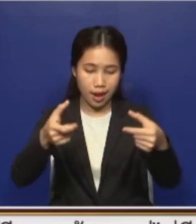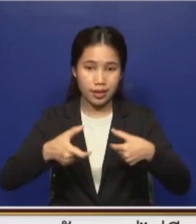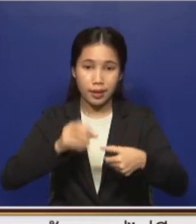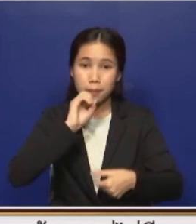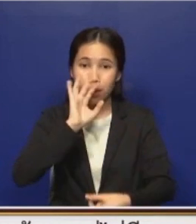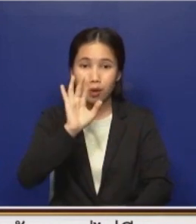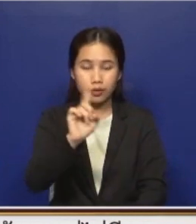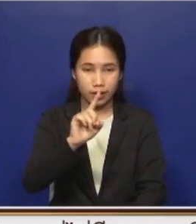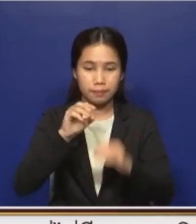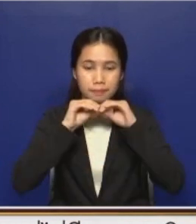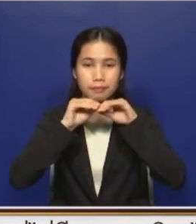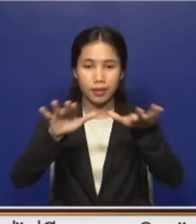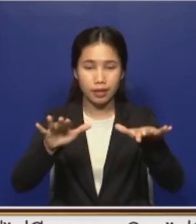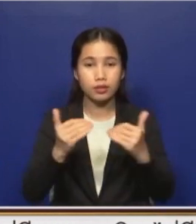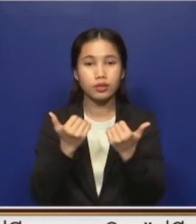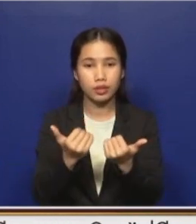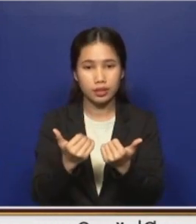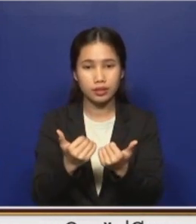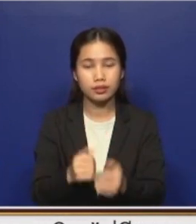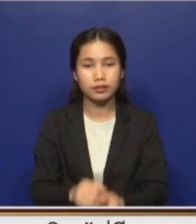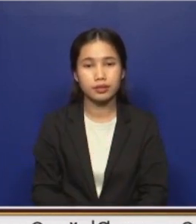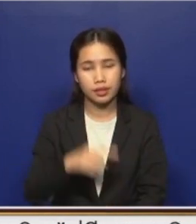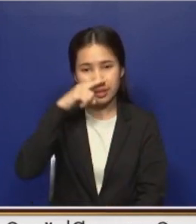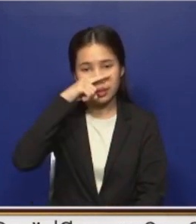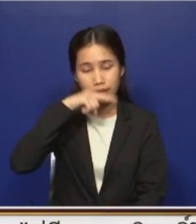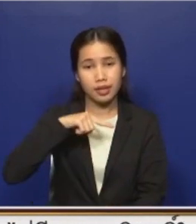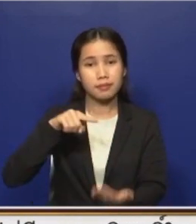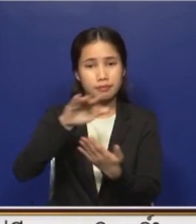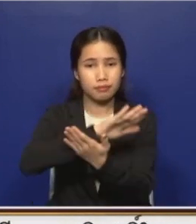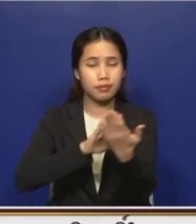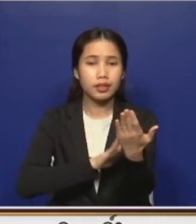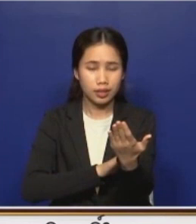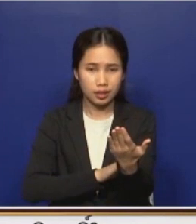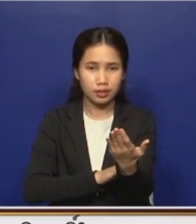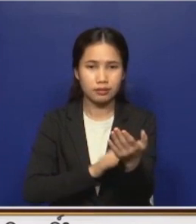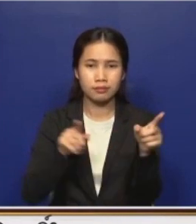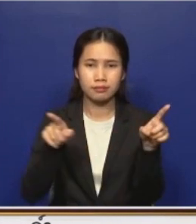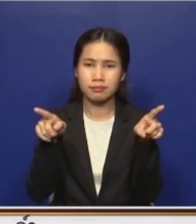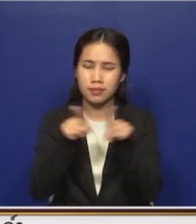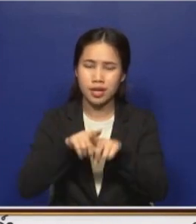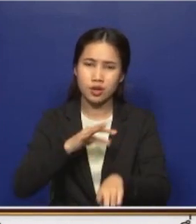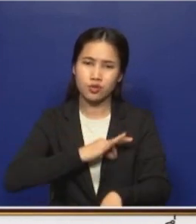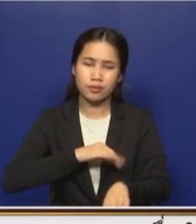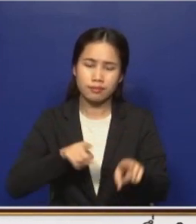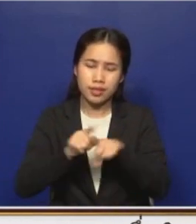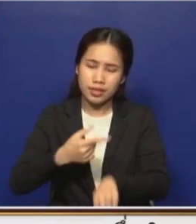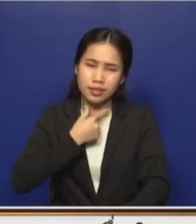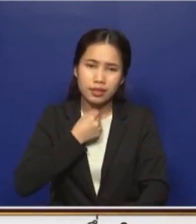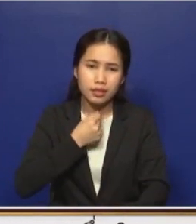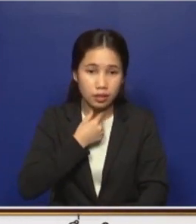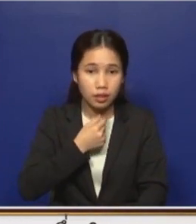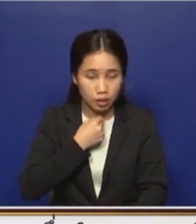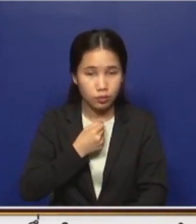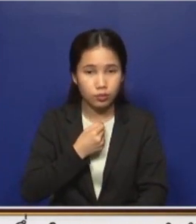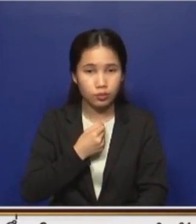ว่า67ล้านคนหิวโหยฮะมันเป็นไม่ได้ไงครับ เขาจี้เลยบอกว่าประเทศท่านบริหารอย่างนี้ไม่